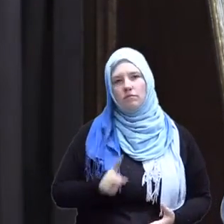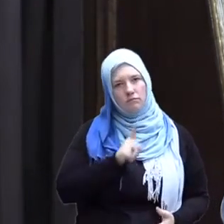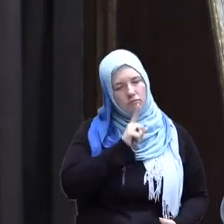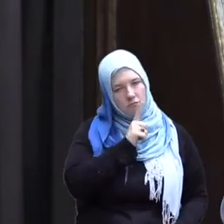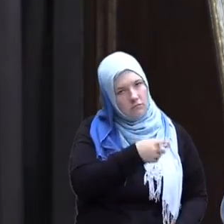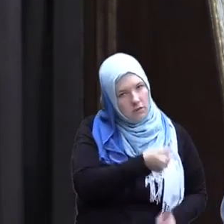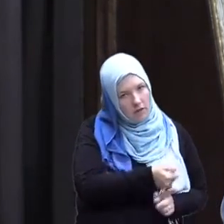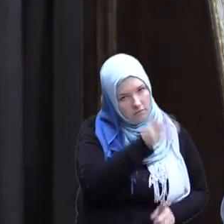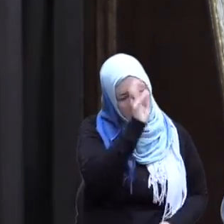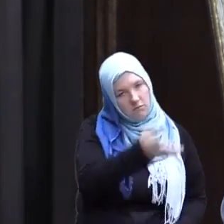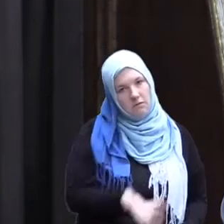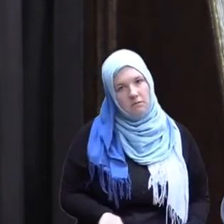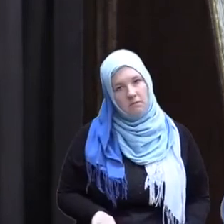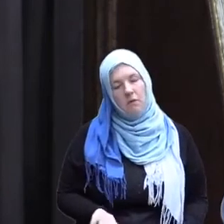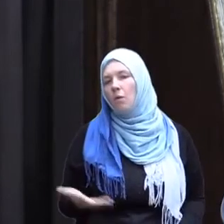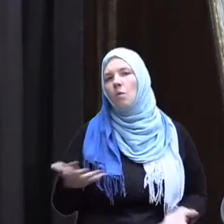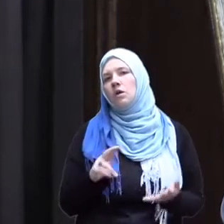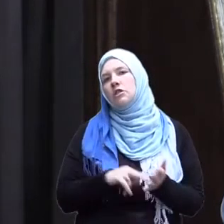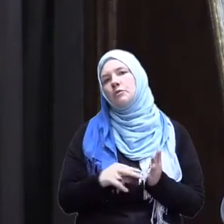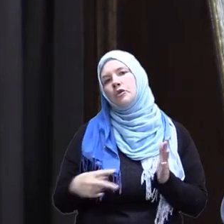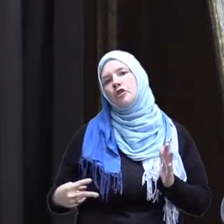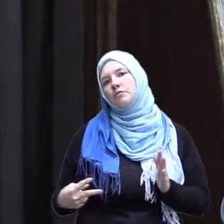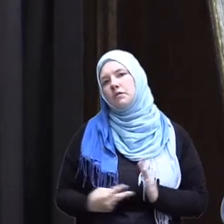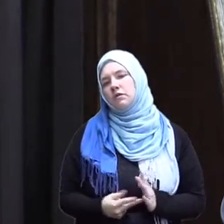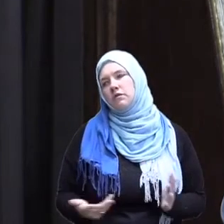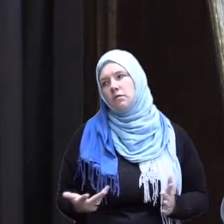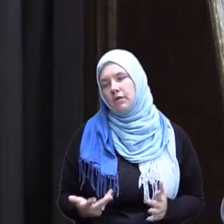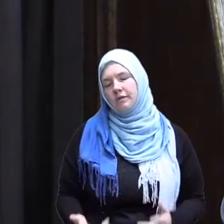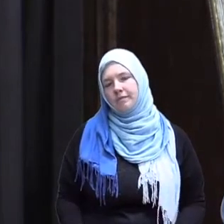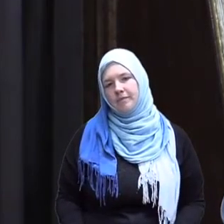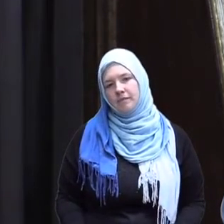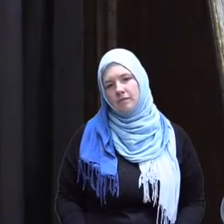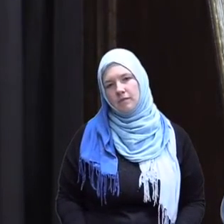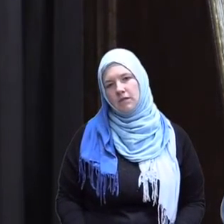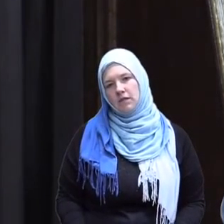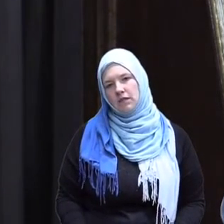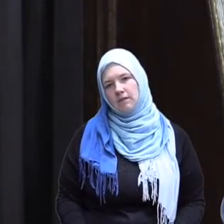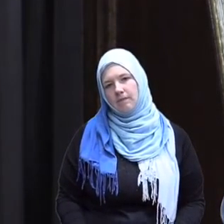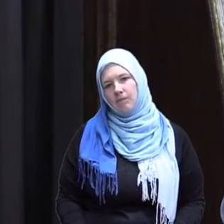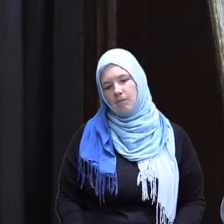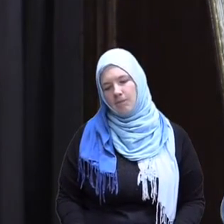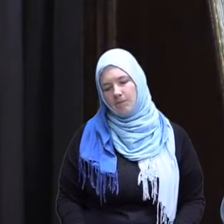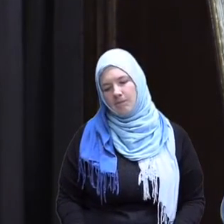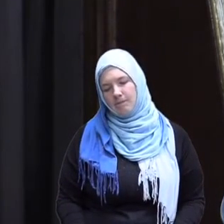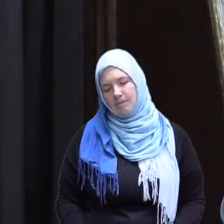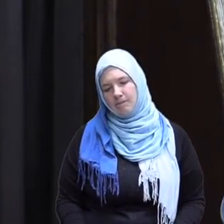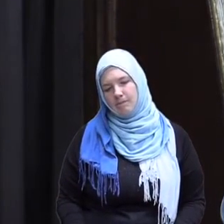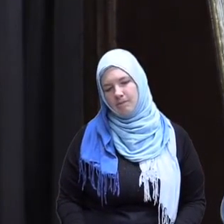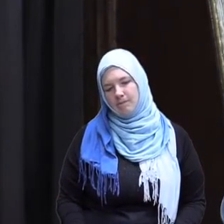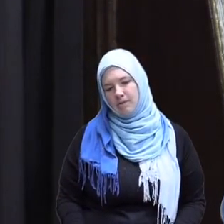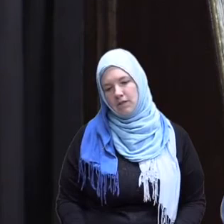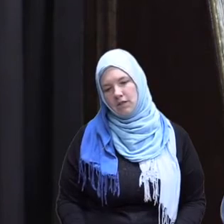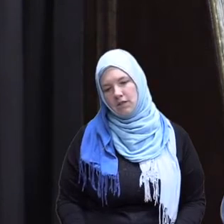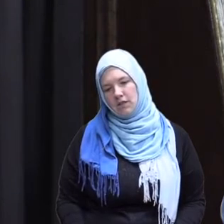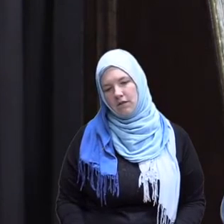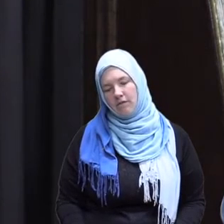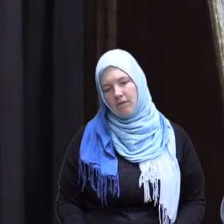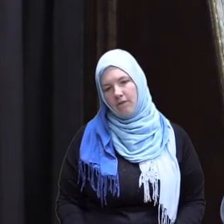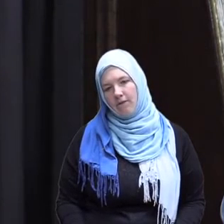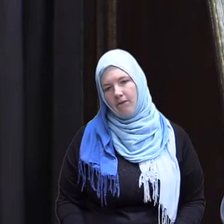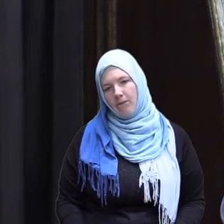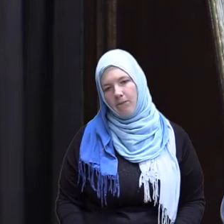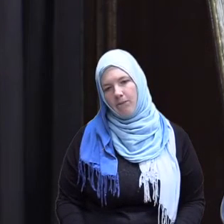What is the purpose? لِيَشْتَرُوا بِهِ ثَمَنًا قَلِيلًا. They are just